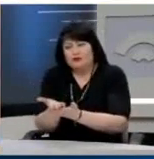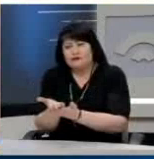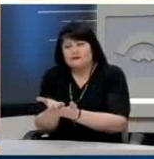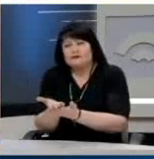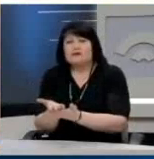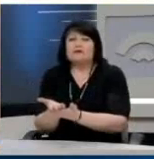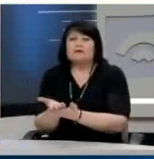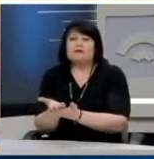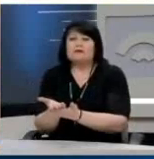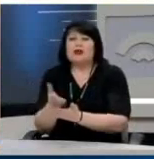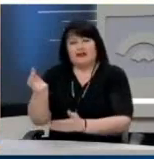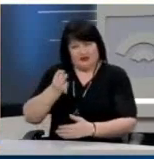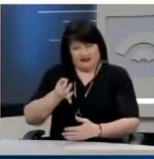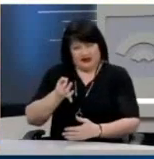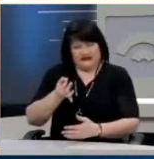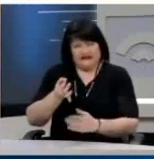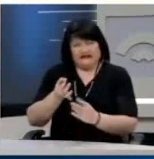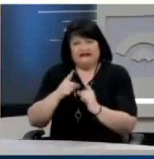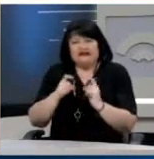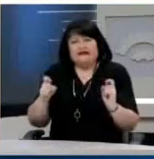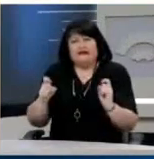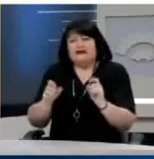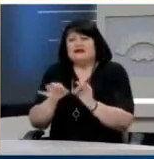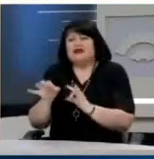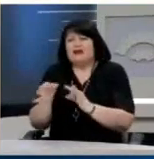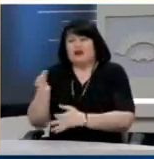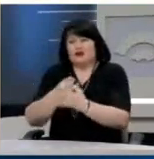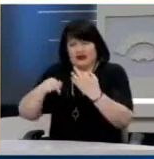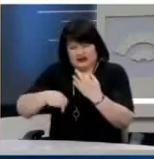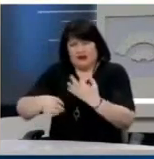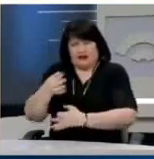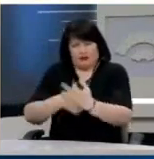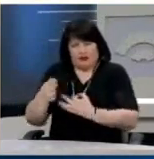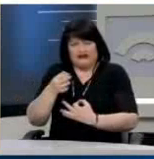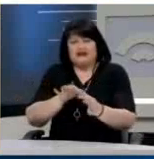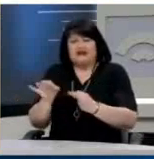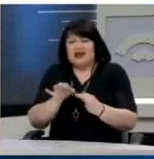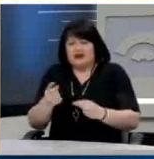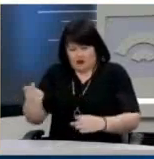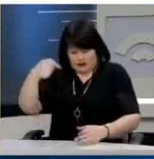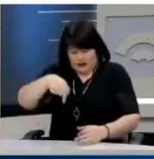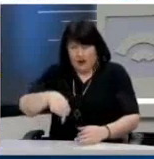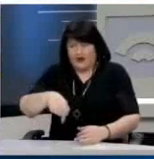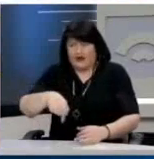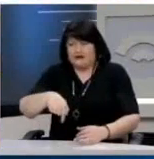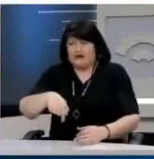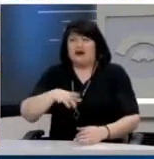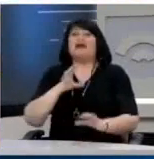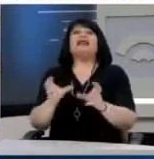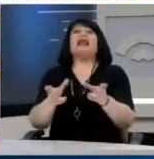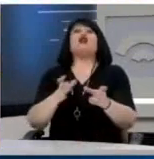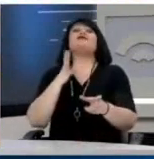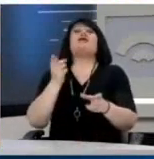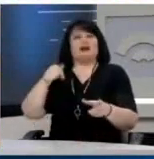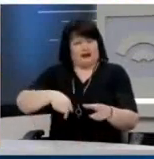Στο δικό σας σχέδιο. Θα μας το πείτε? Θα μας το αναλύσετε σήμερα εδώ? Θα έρθετε? Δεν θέλετε στην τηλεόραση,